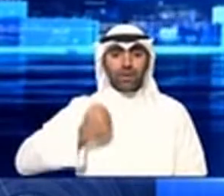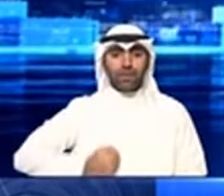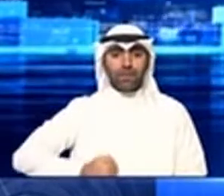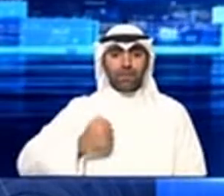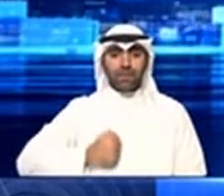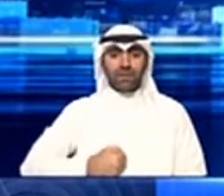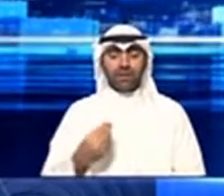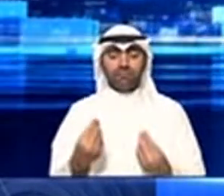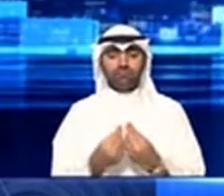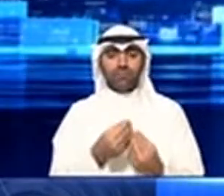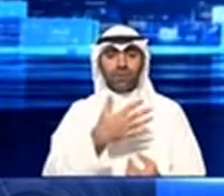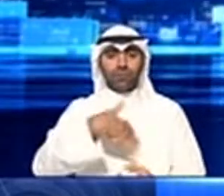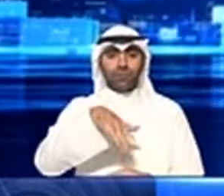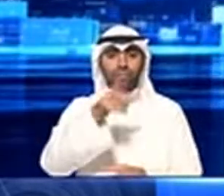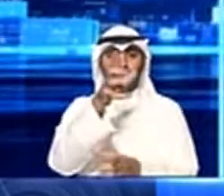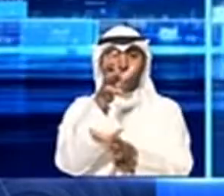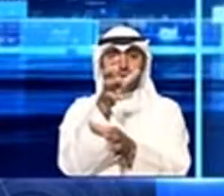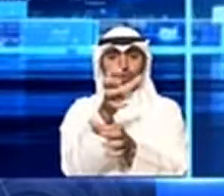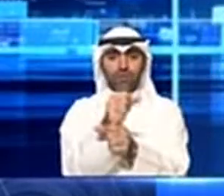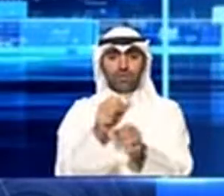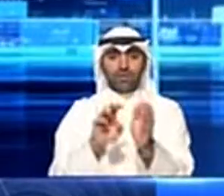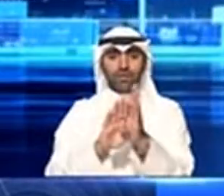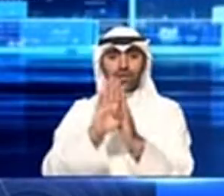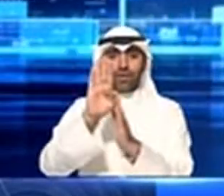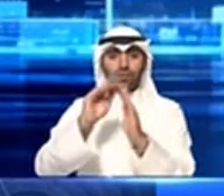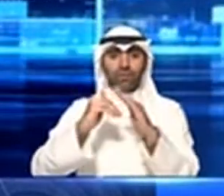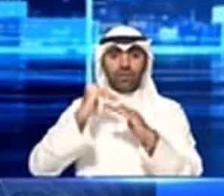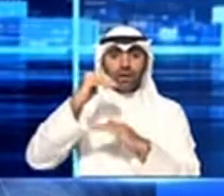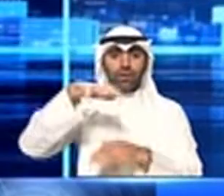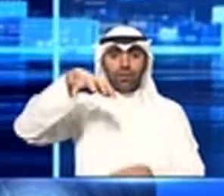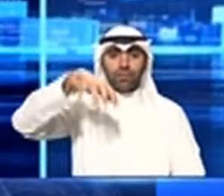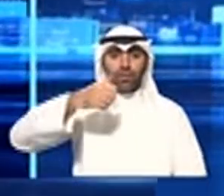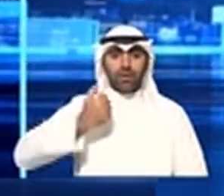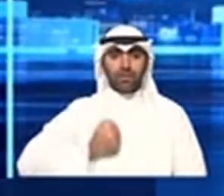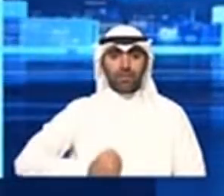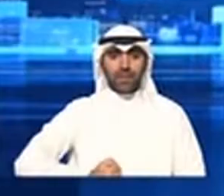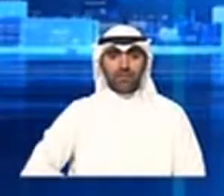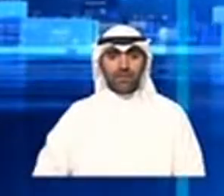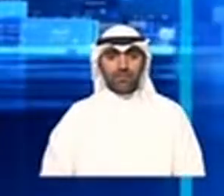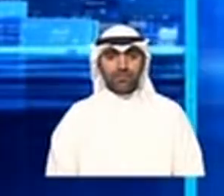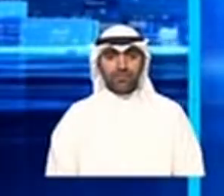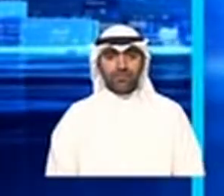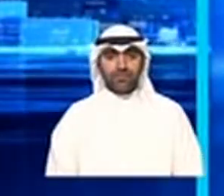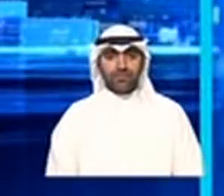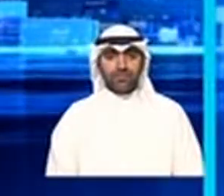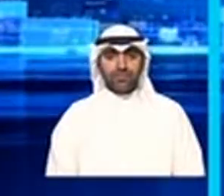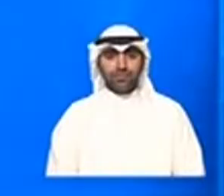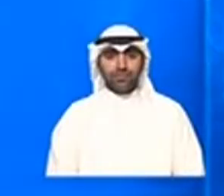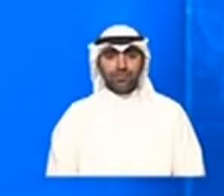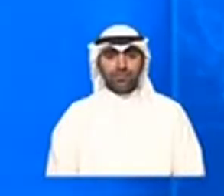حمد بن عيسى آل خليفة ملك مملكة البحرين الشقيقة.